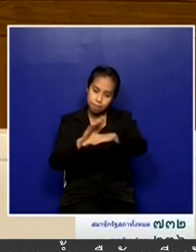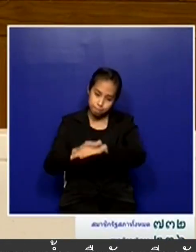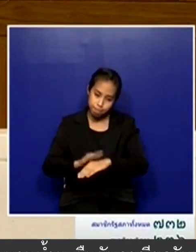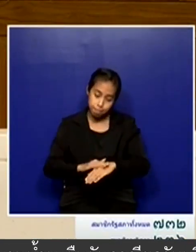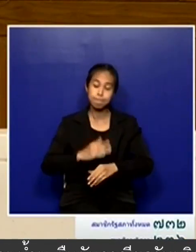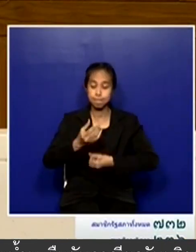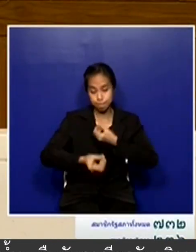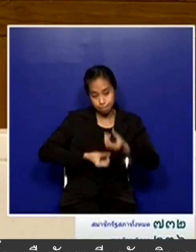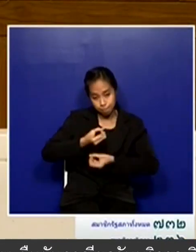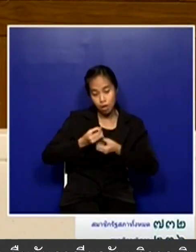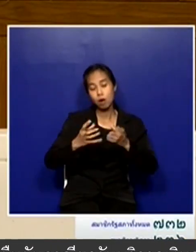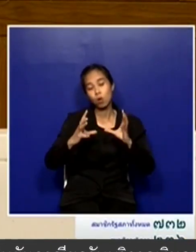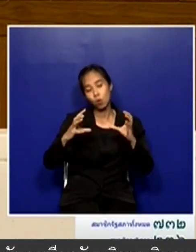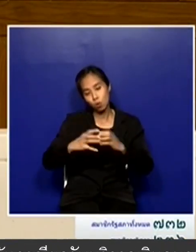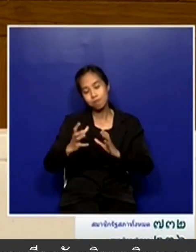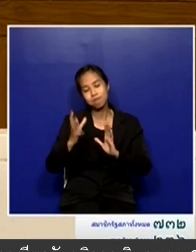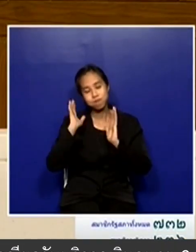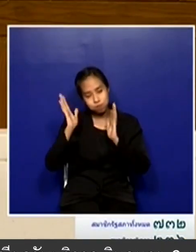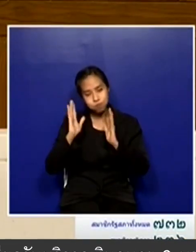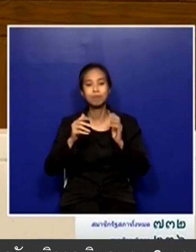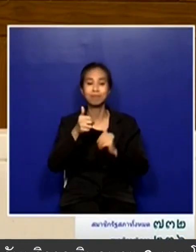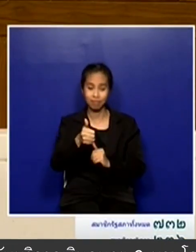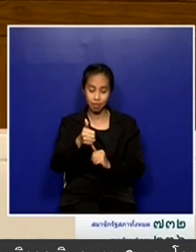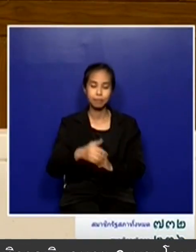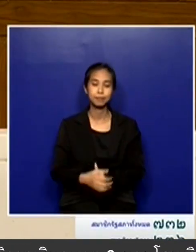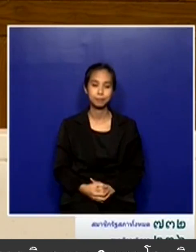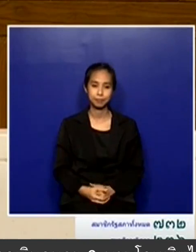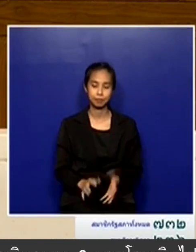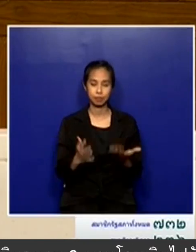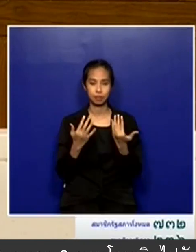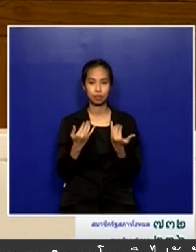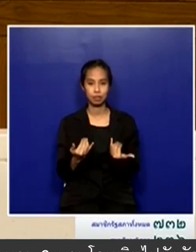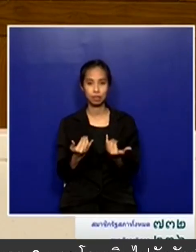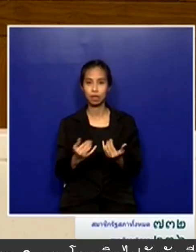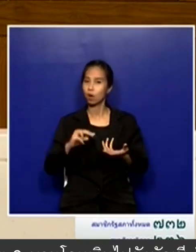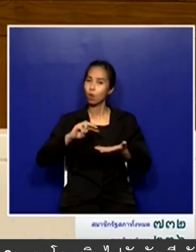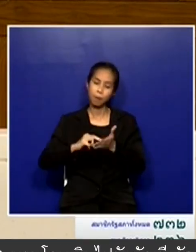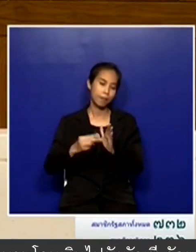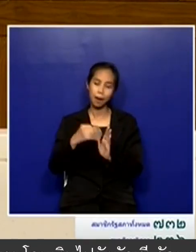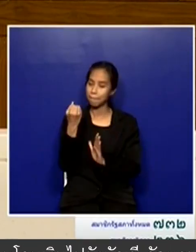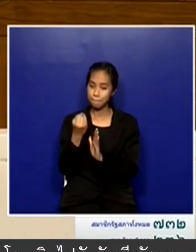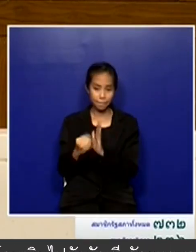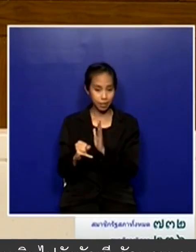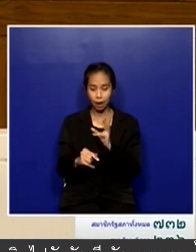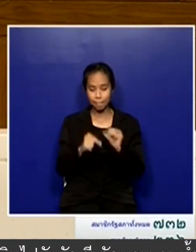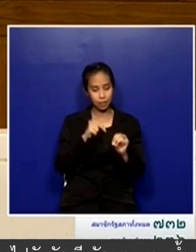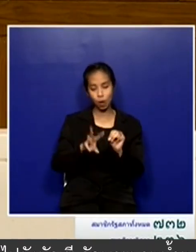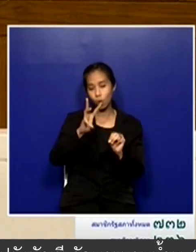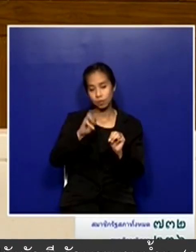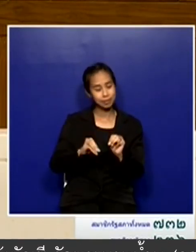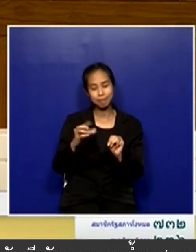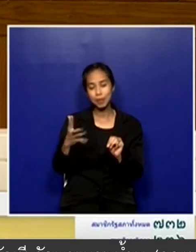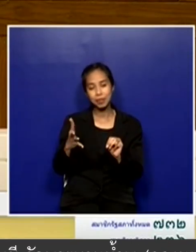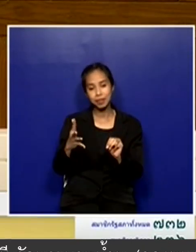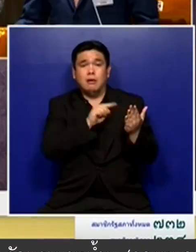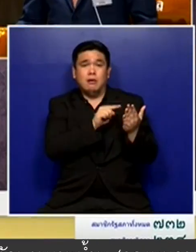ครับอันนี้คือเรื่องนึงนะครับที่คะอันนี้รัฐสภาจบได้นะครับมันจะดึงเรื่องก็จบนะฮะจะติด่วนยังไม่